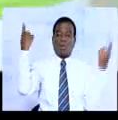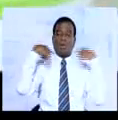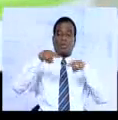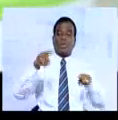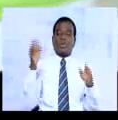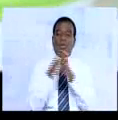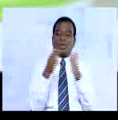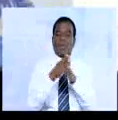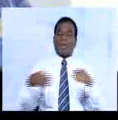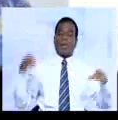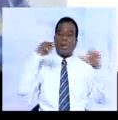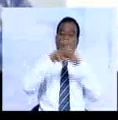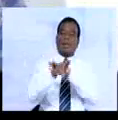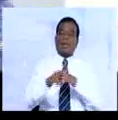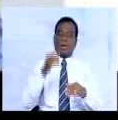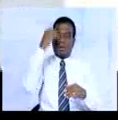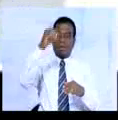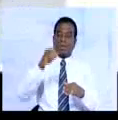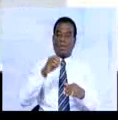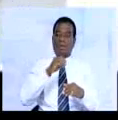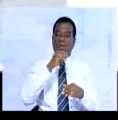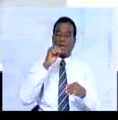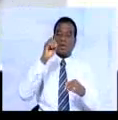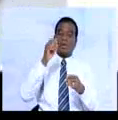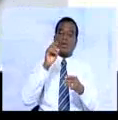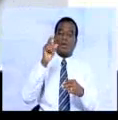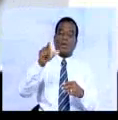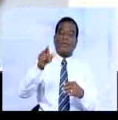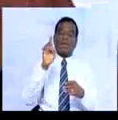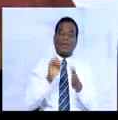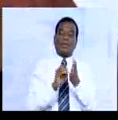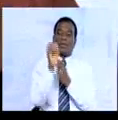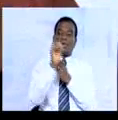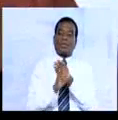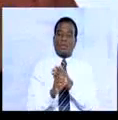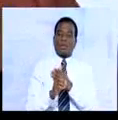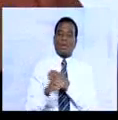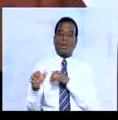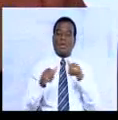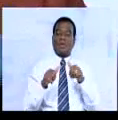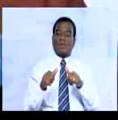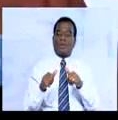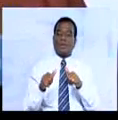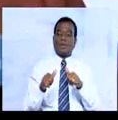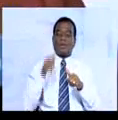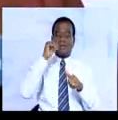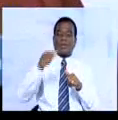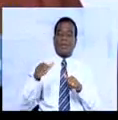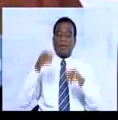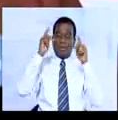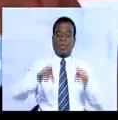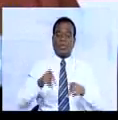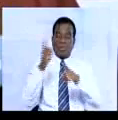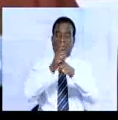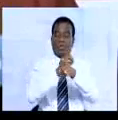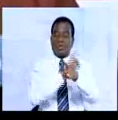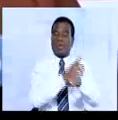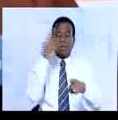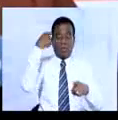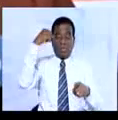de la réunion de rentrée solennelle ce 21 octobre à l'IFEF de Port-Boué. Faire des femmes des agents de développement. Et pour